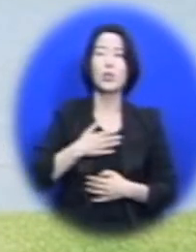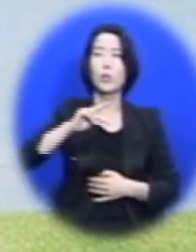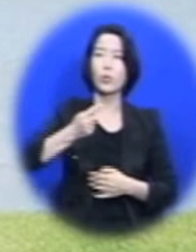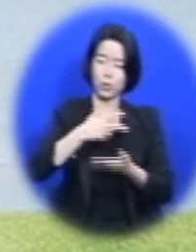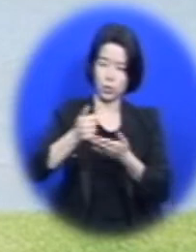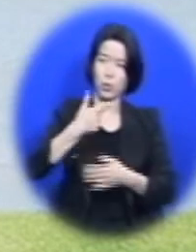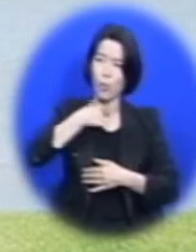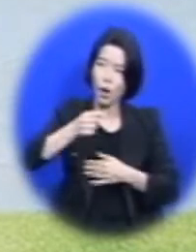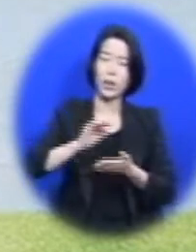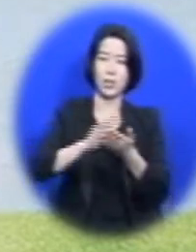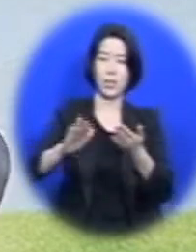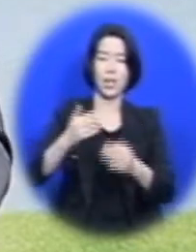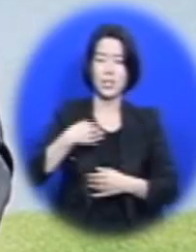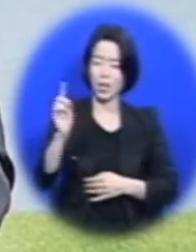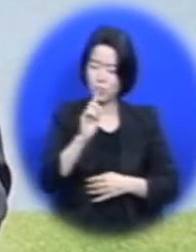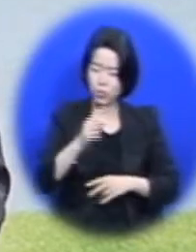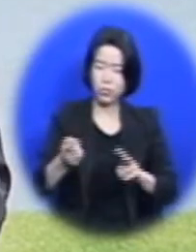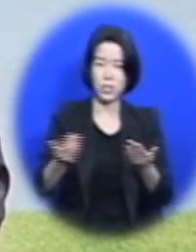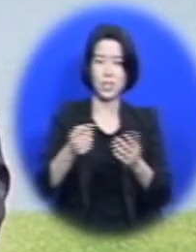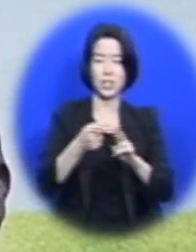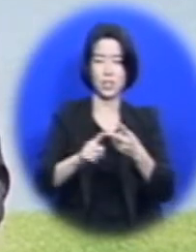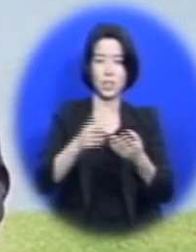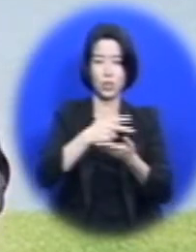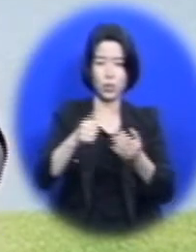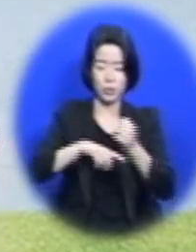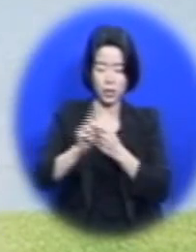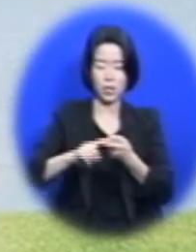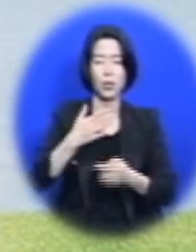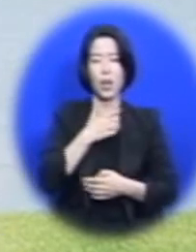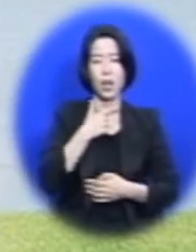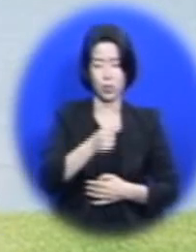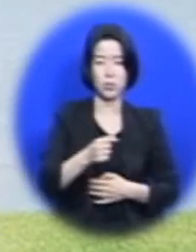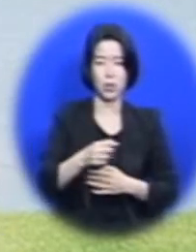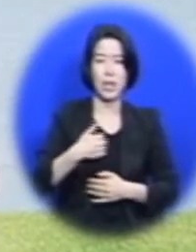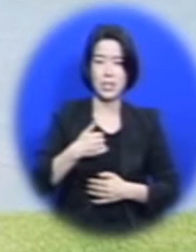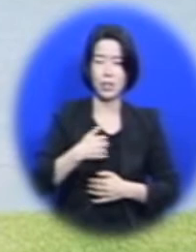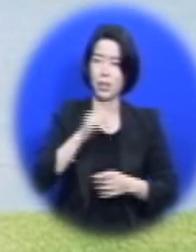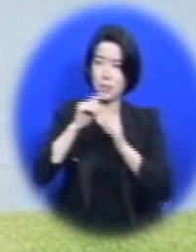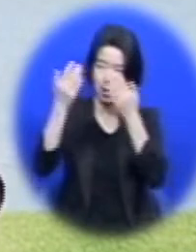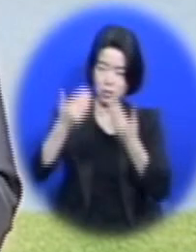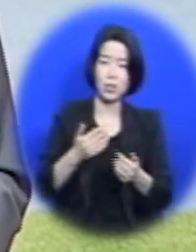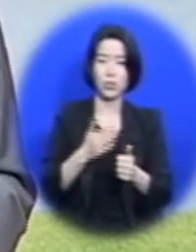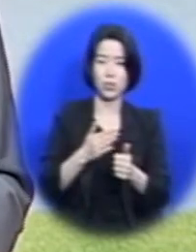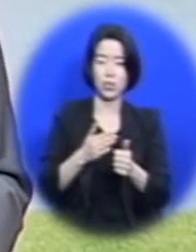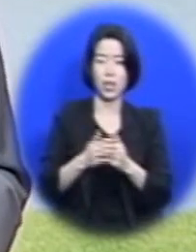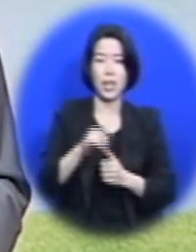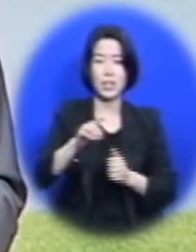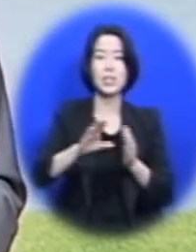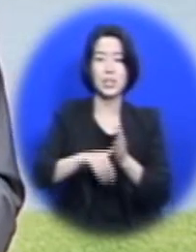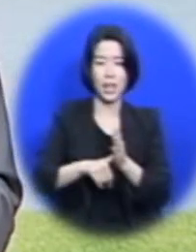원합니다. 제가 무슨 일이든지 주님 뜻대로 하고 싶습니다. 저에게 말씀해 주세요. 그랬던 그 프란시스